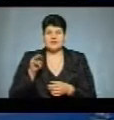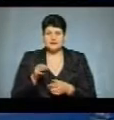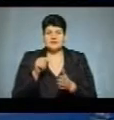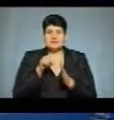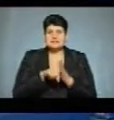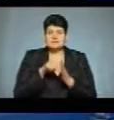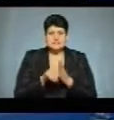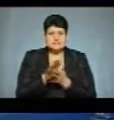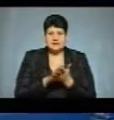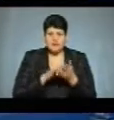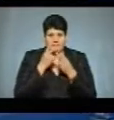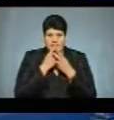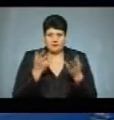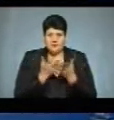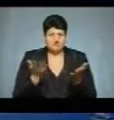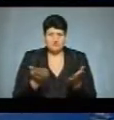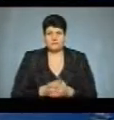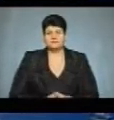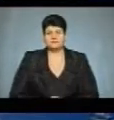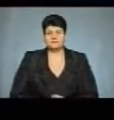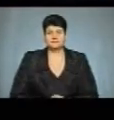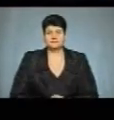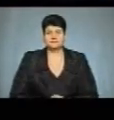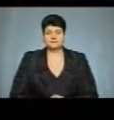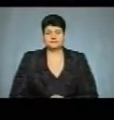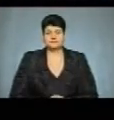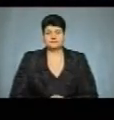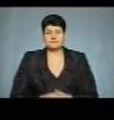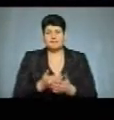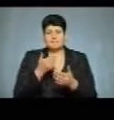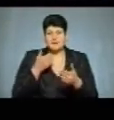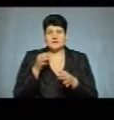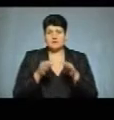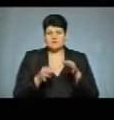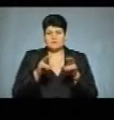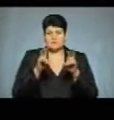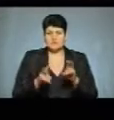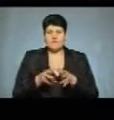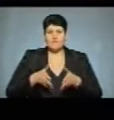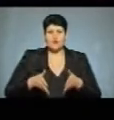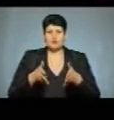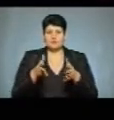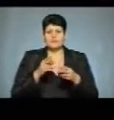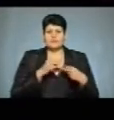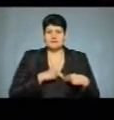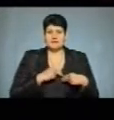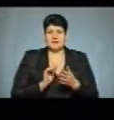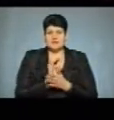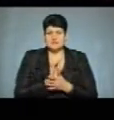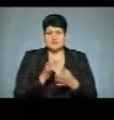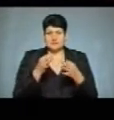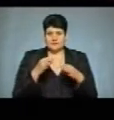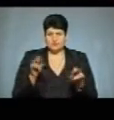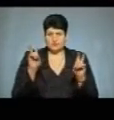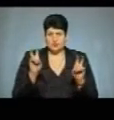заяви не бачив. Детальніше про це у сюжеті. Перед судовим засіданням у коридорі працівники газети «Свобода»,